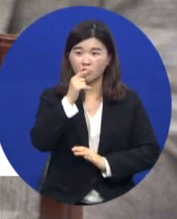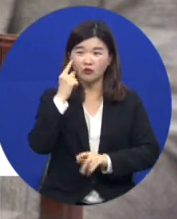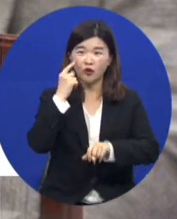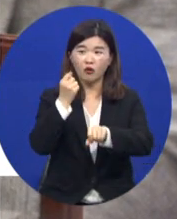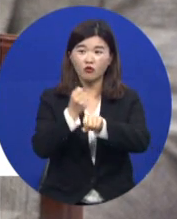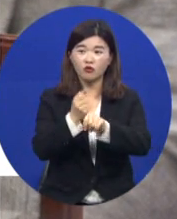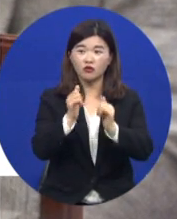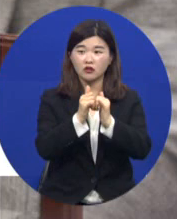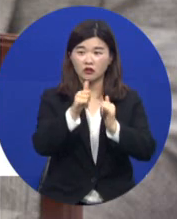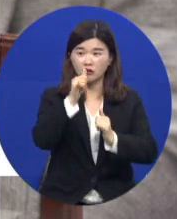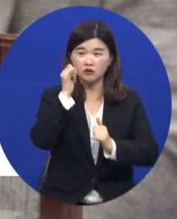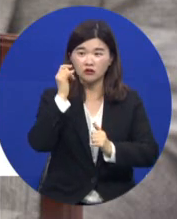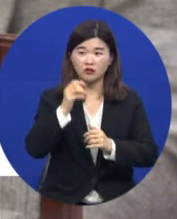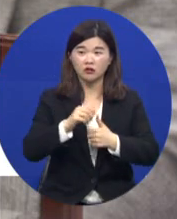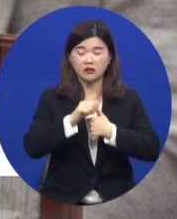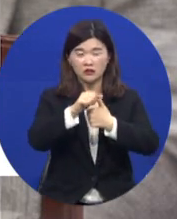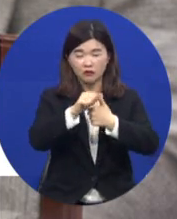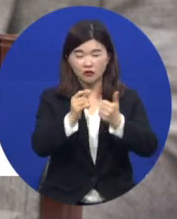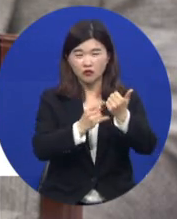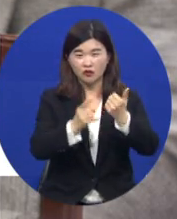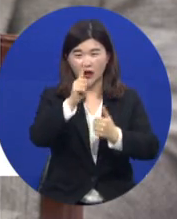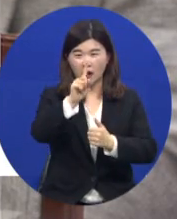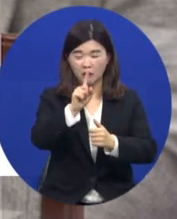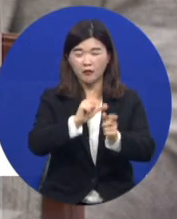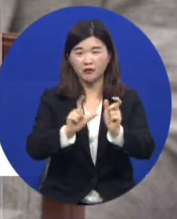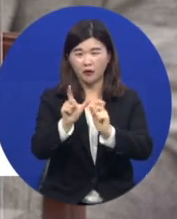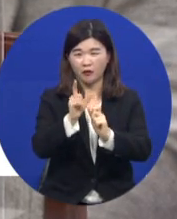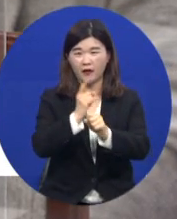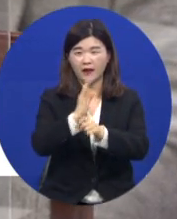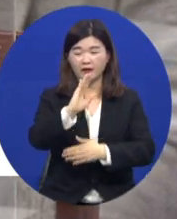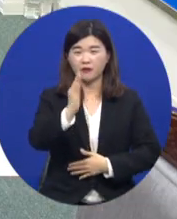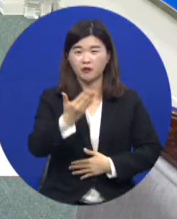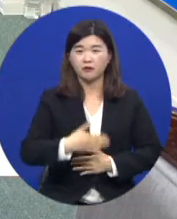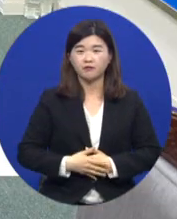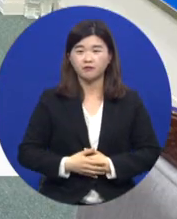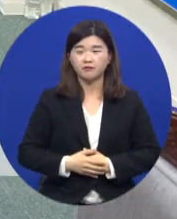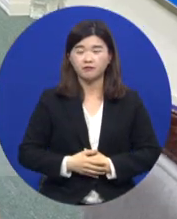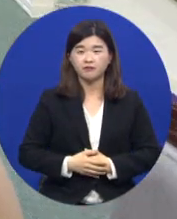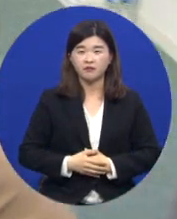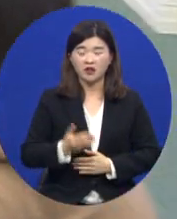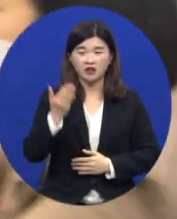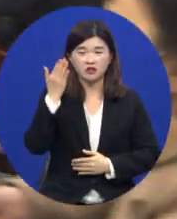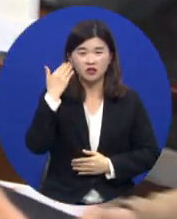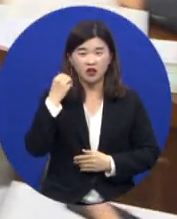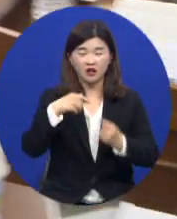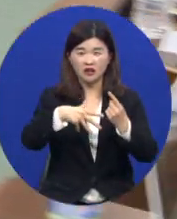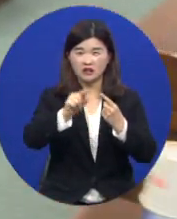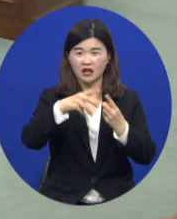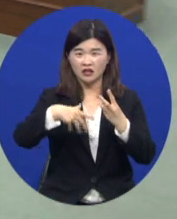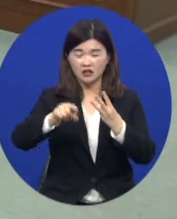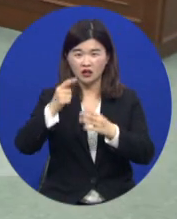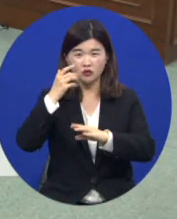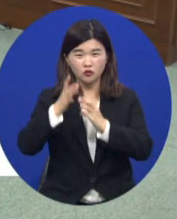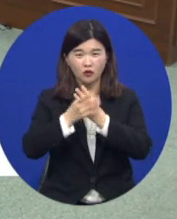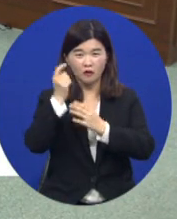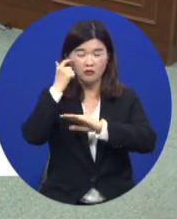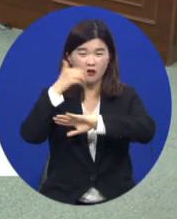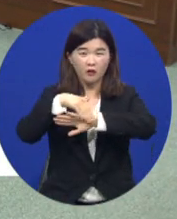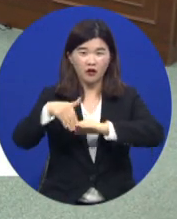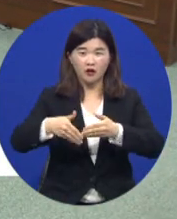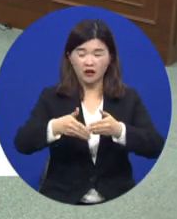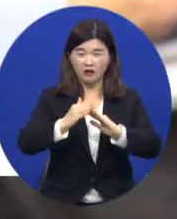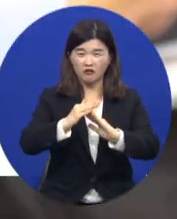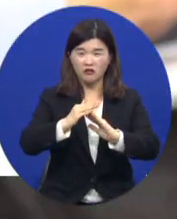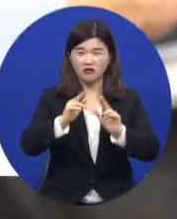저희 연구진에서 판단한 것도 있지만 또 자문을 또 한번 해야 되고 지난 1, 2차 종합계획이 계획